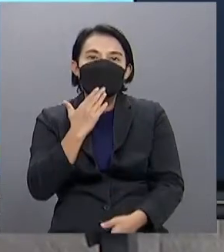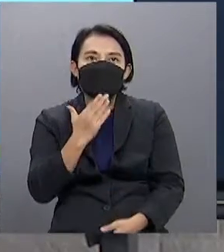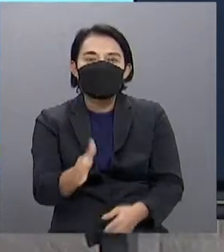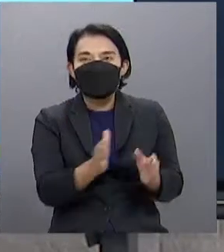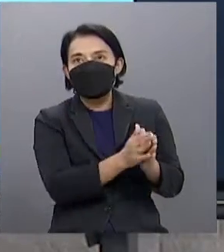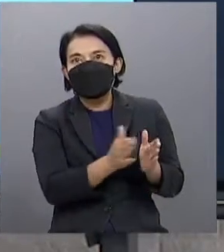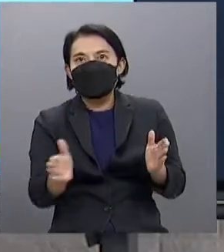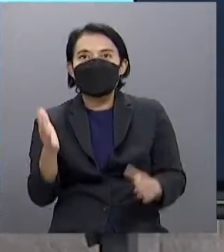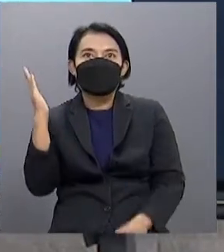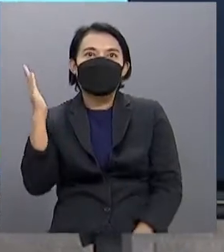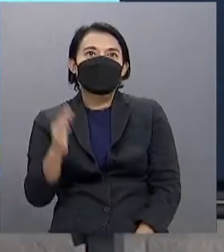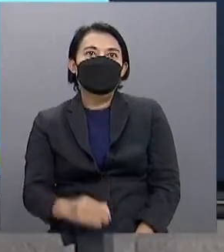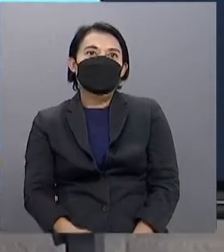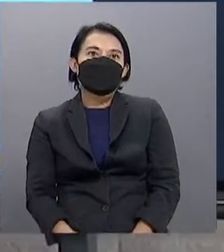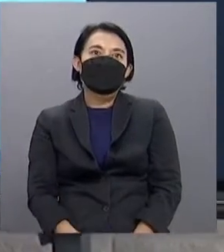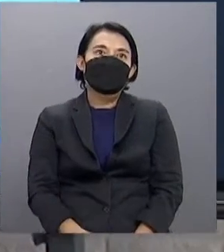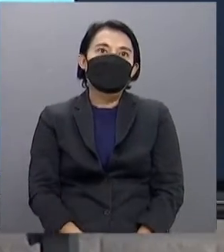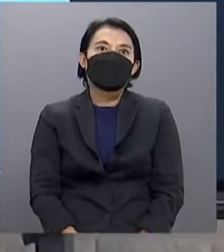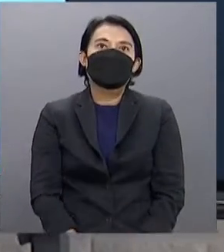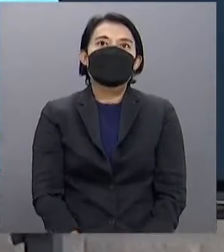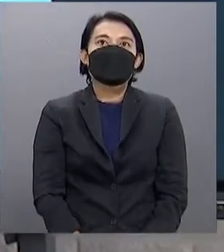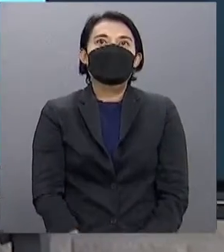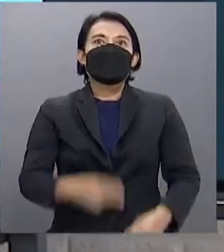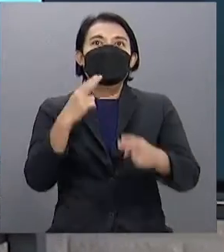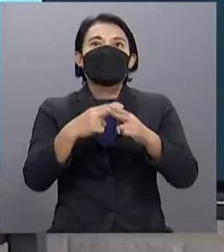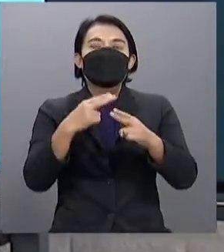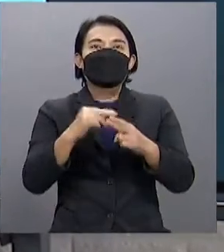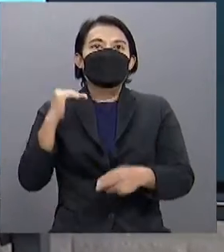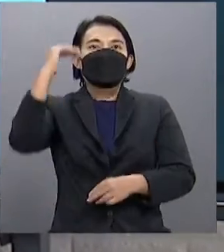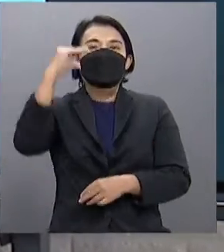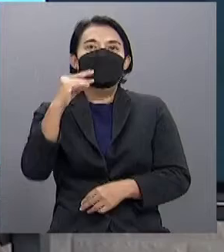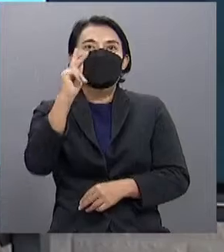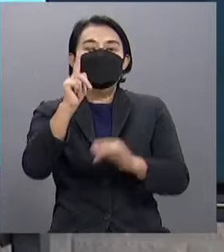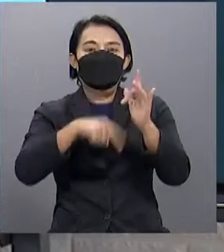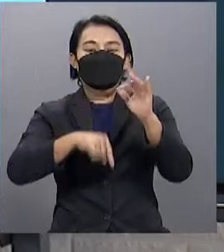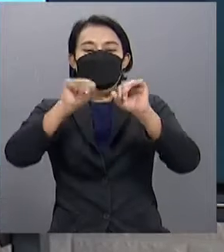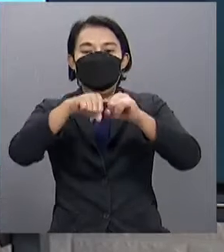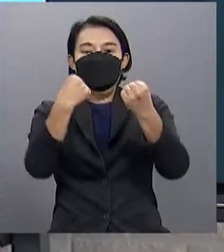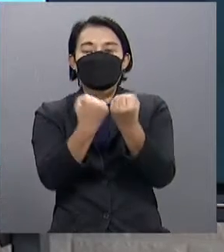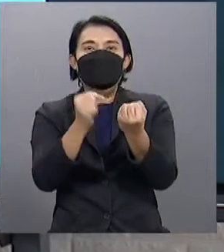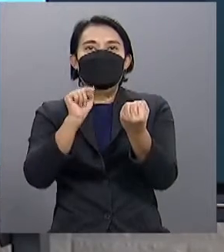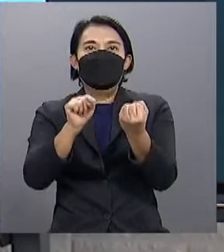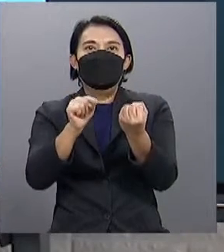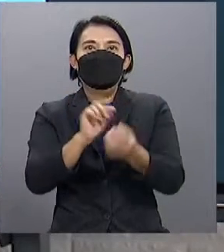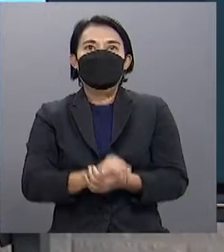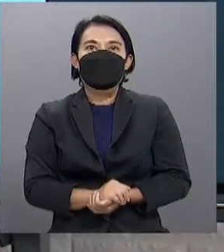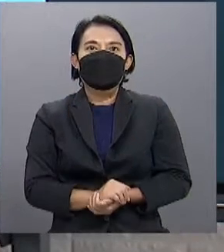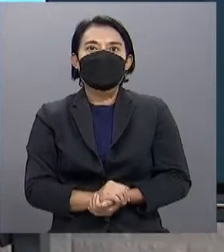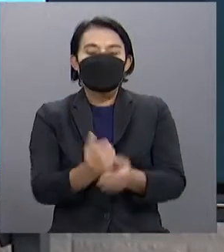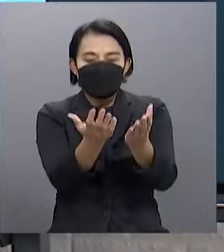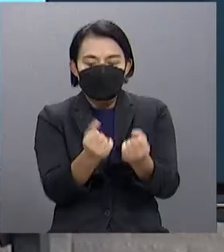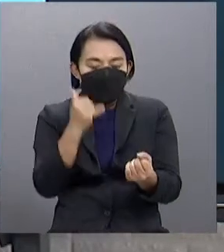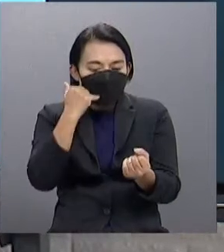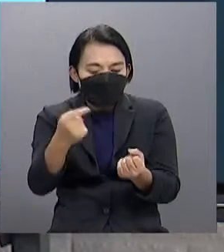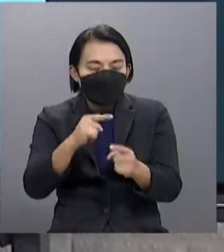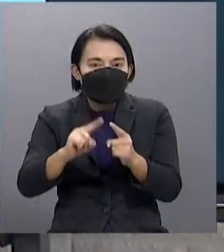นี้ครับกูชมคือพี่โก้ครับพี่ก็เข้าเป็นอาสาสมัครสมาคมพราวครับทำงานรับเรื่องร้องเรียนความเดือดร้อนใน